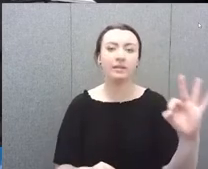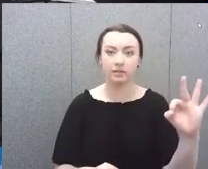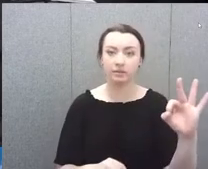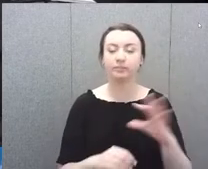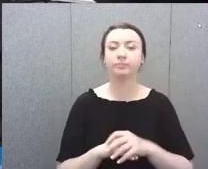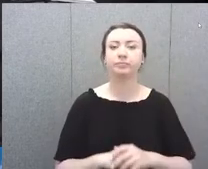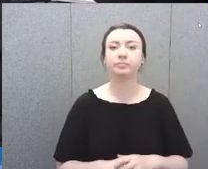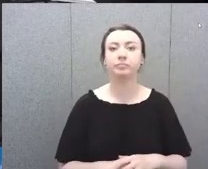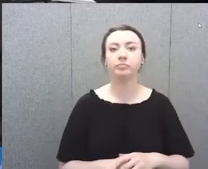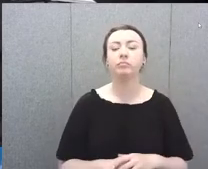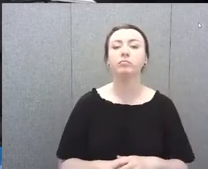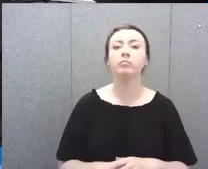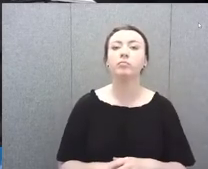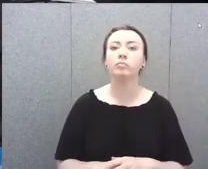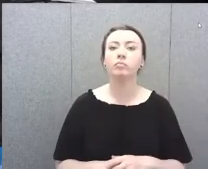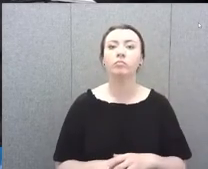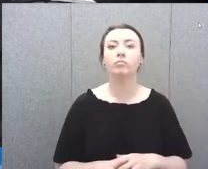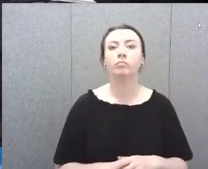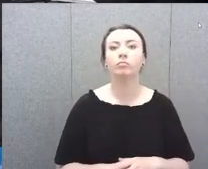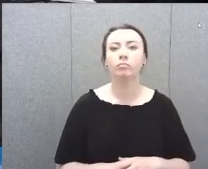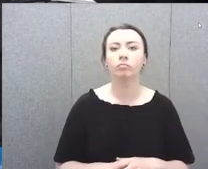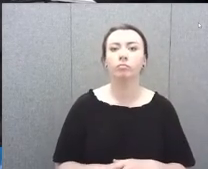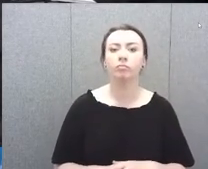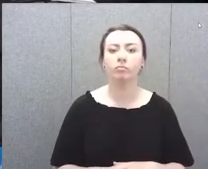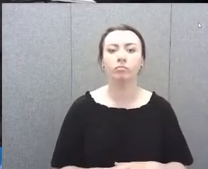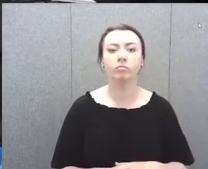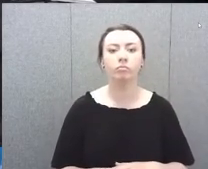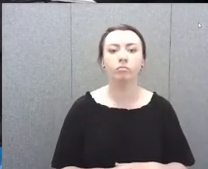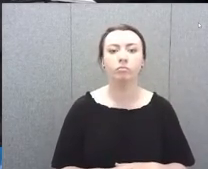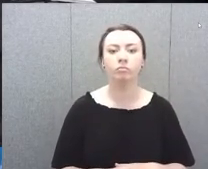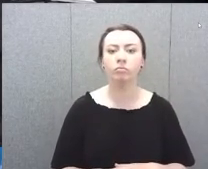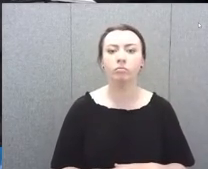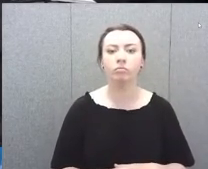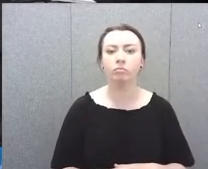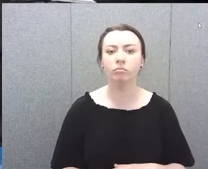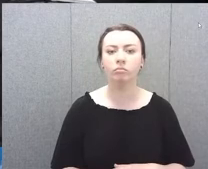часть женщин в парламентах европейских стран увеличилась до